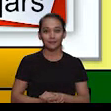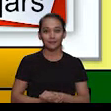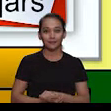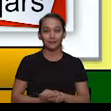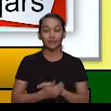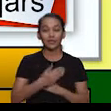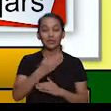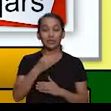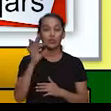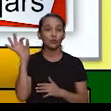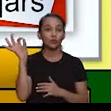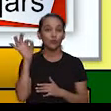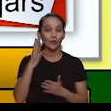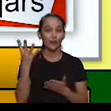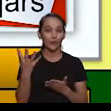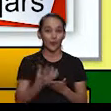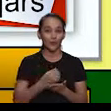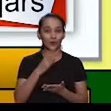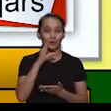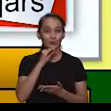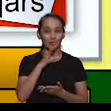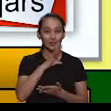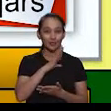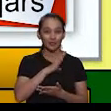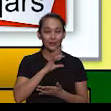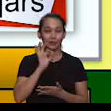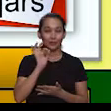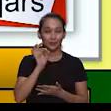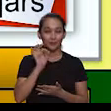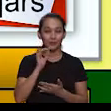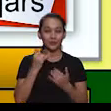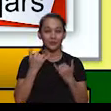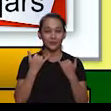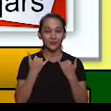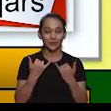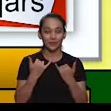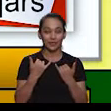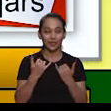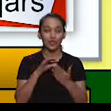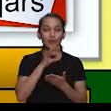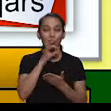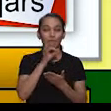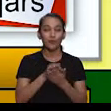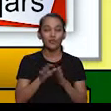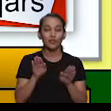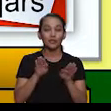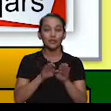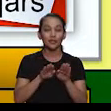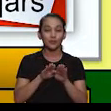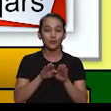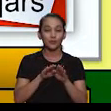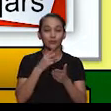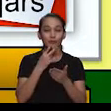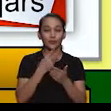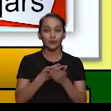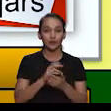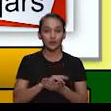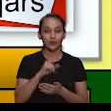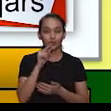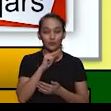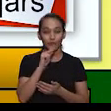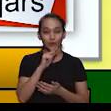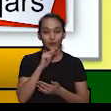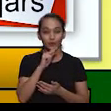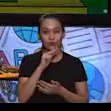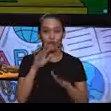Siz darhol buni topishga ulgurgansiz. Endi javobingizni tekshirib oling. Choy,